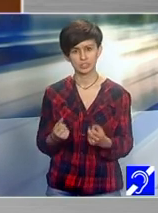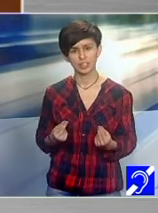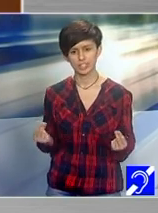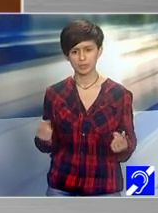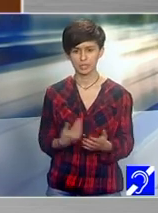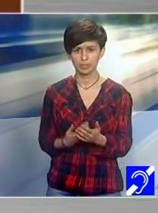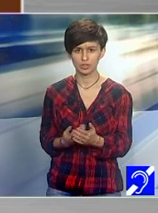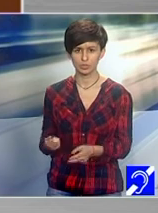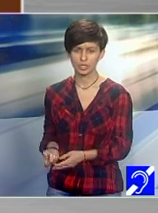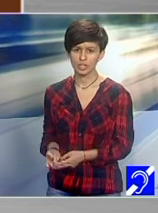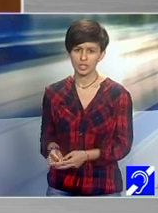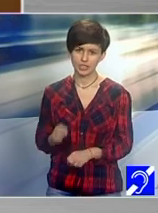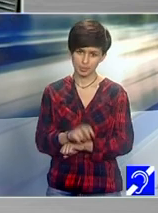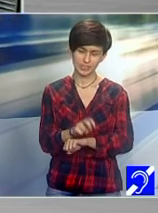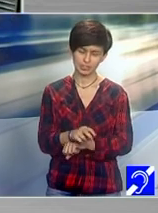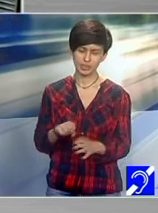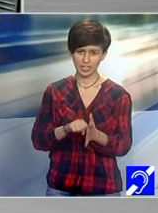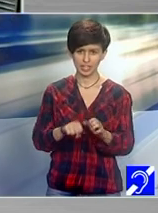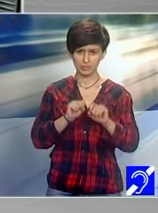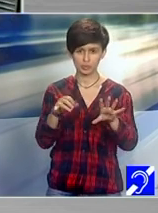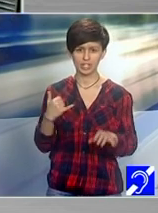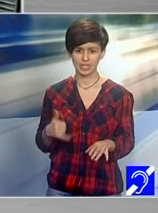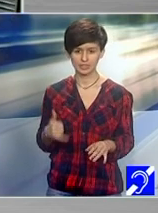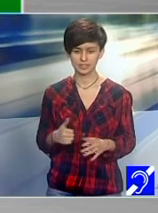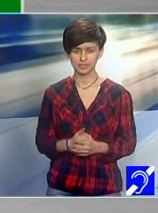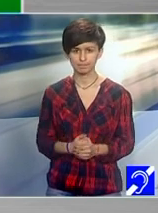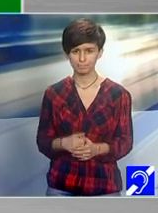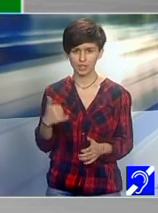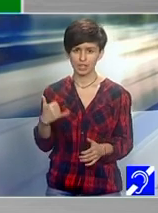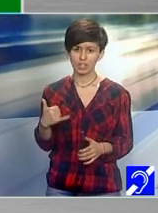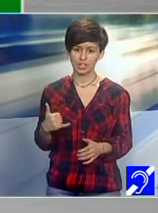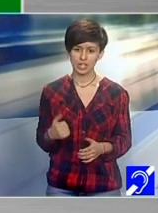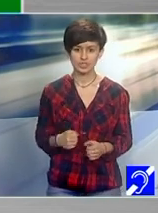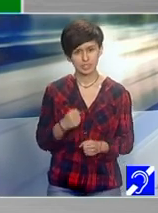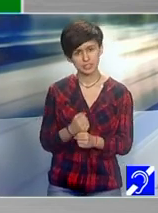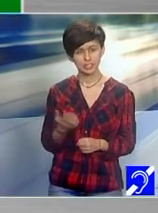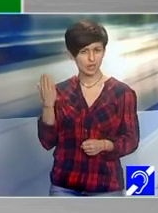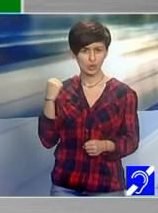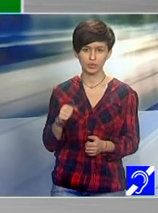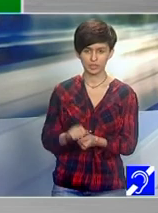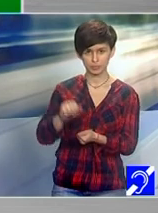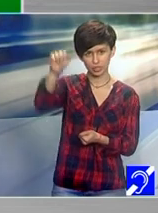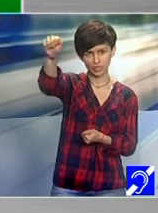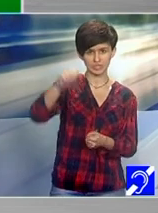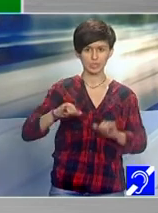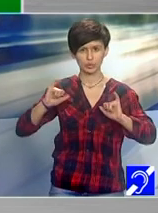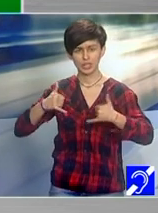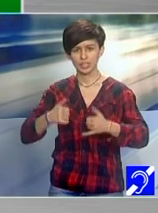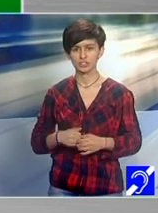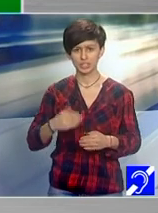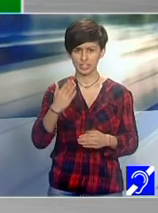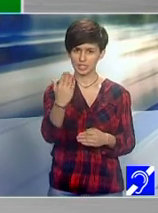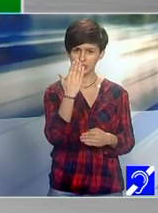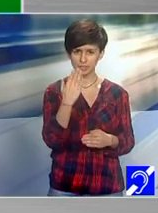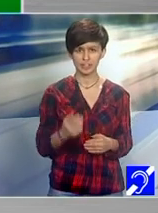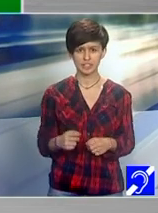pentru participarea la emisiunea de astăzi. Vă mulțumim și noi. Astăzi au avut loc proteste cu incidente în fața Parlamentului.